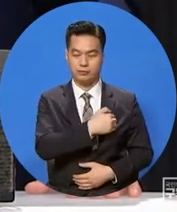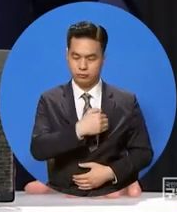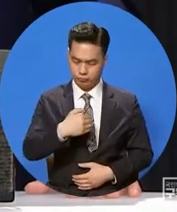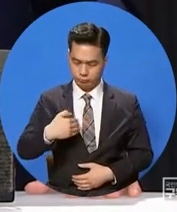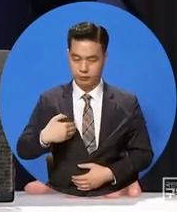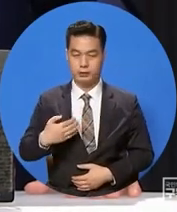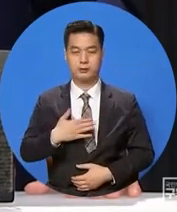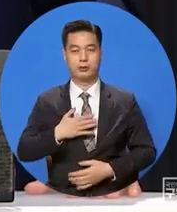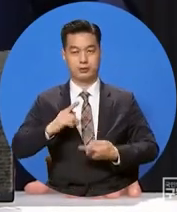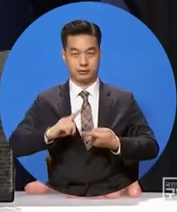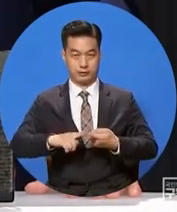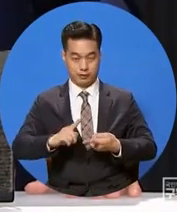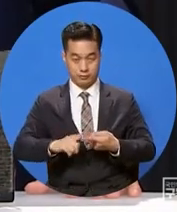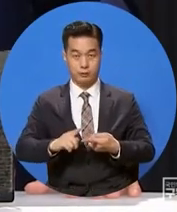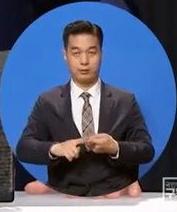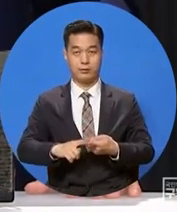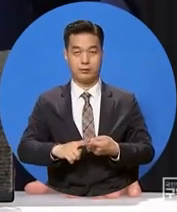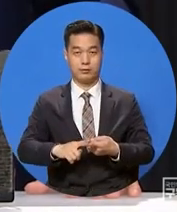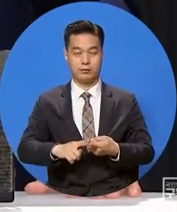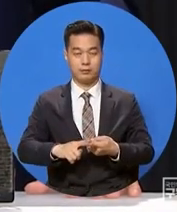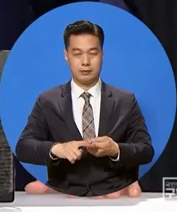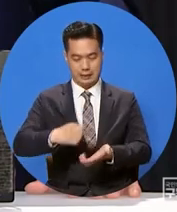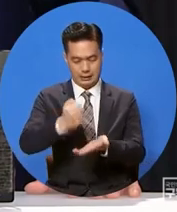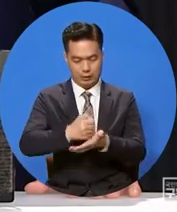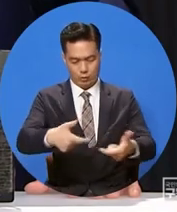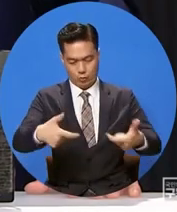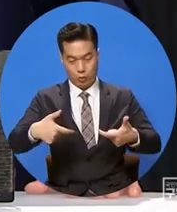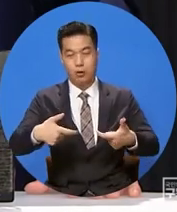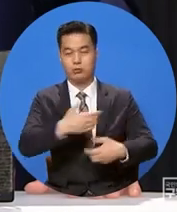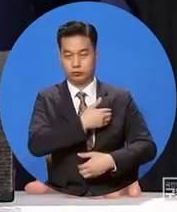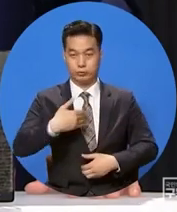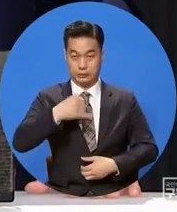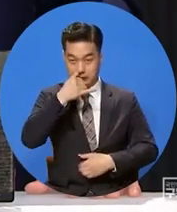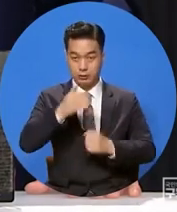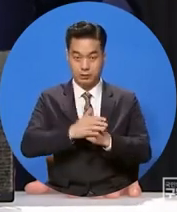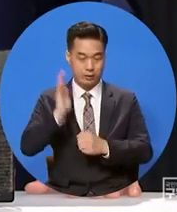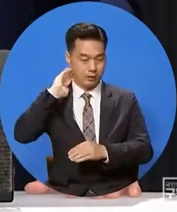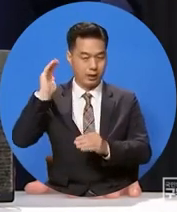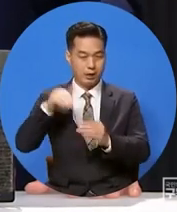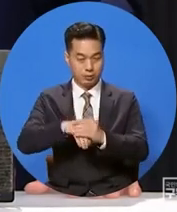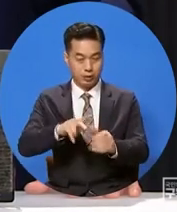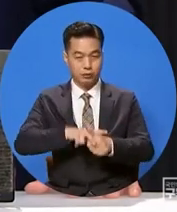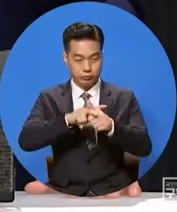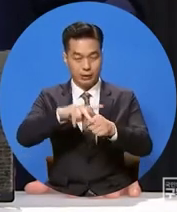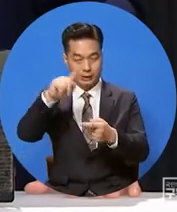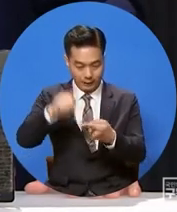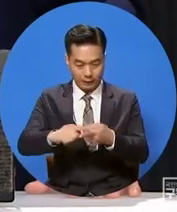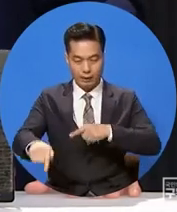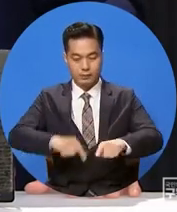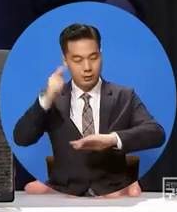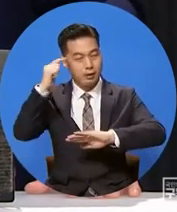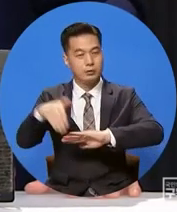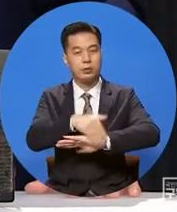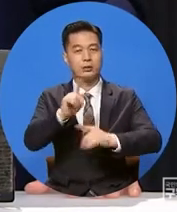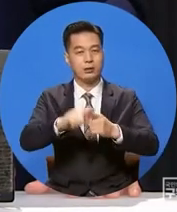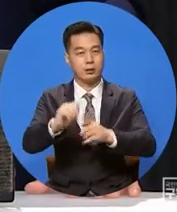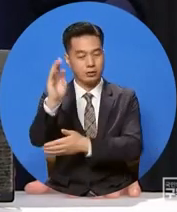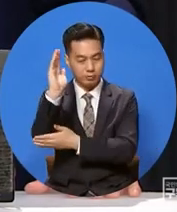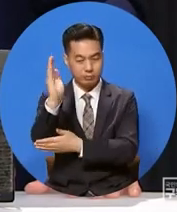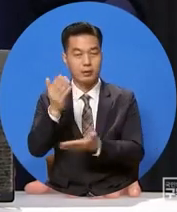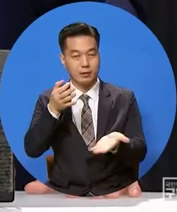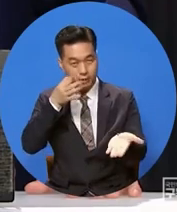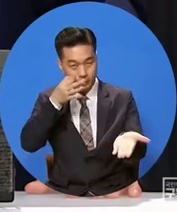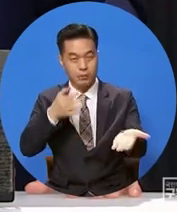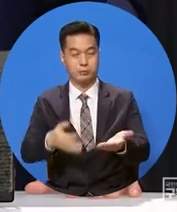네. 저에 대해서 뭐 인신 공격할 거 다 하셨으니까 이제 대선 주자답게 뭐 정책에 대해서 좀 얘기를 해 보십시오.